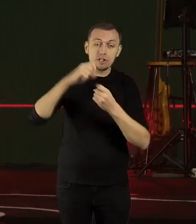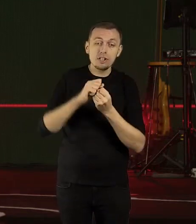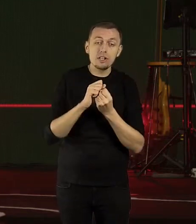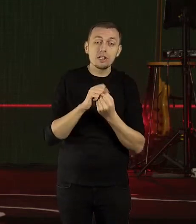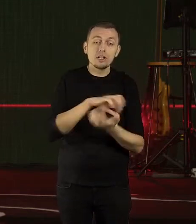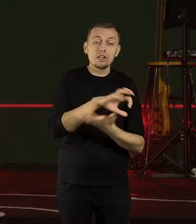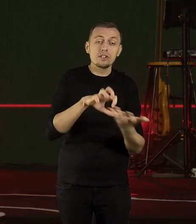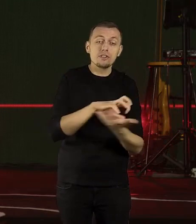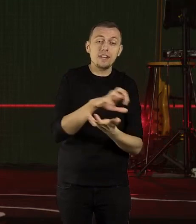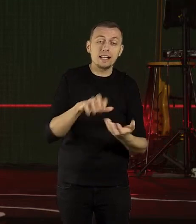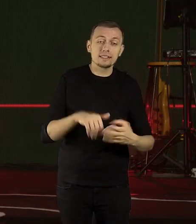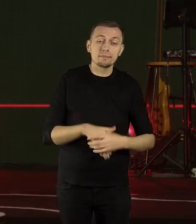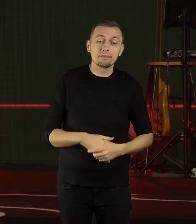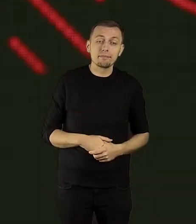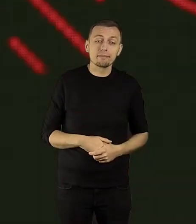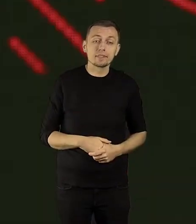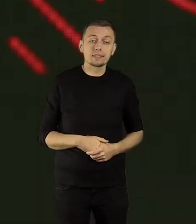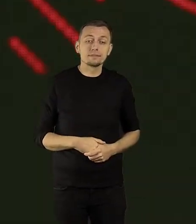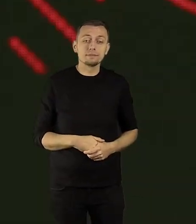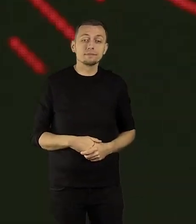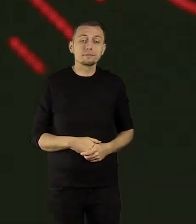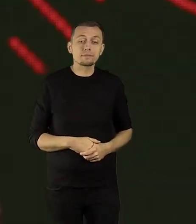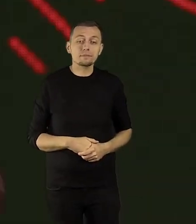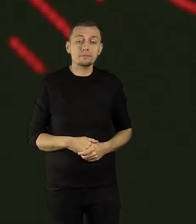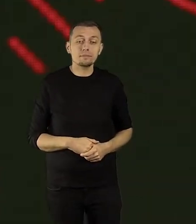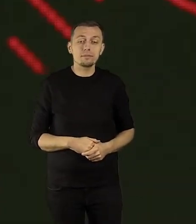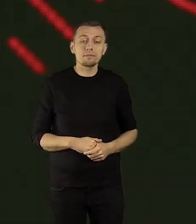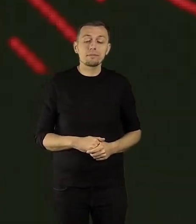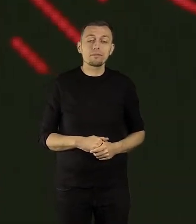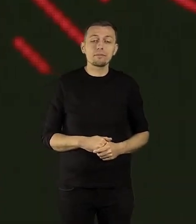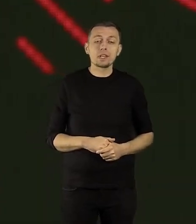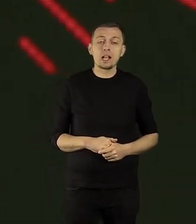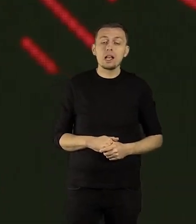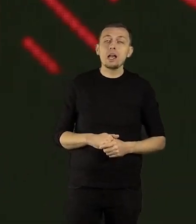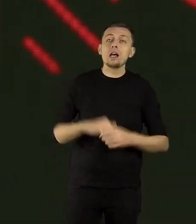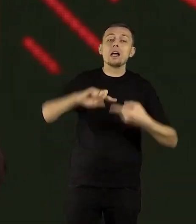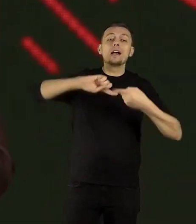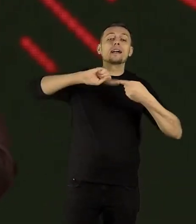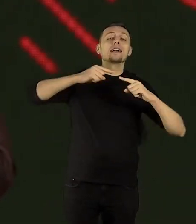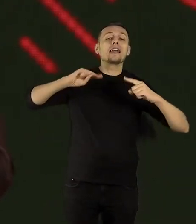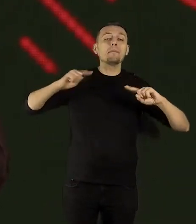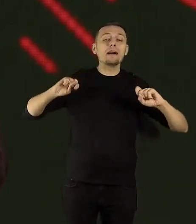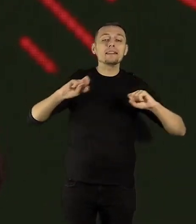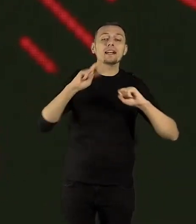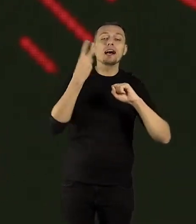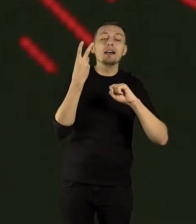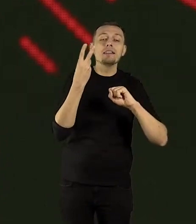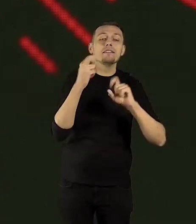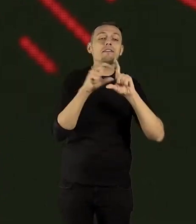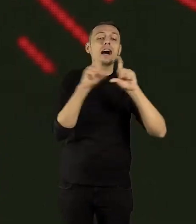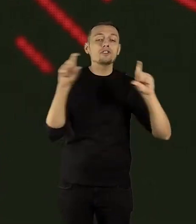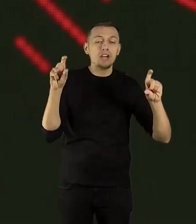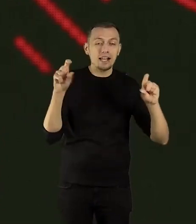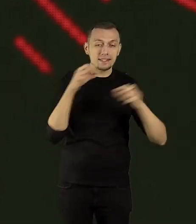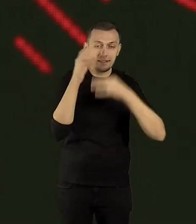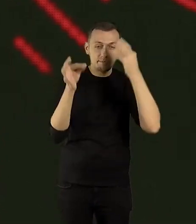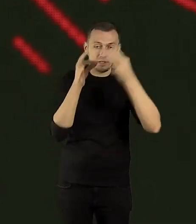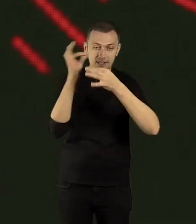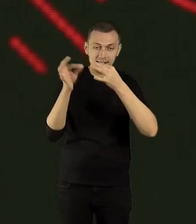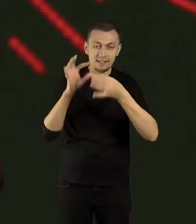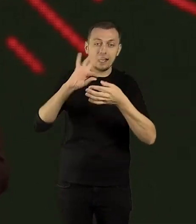następuje zmiana czasu. Kiedy Maria mówi o sobie, używa czasu